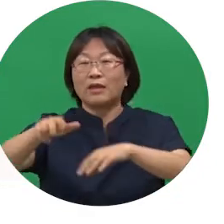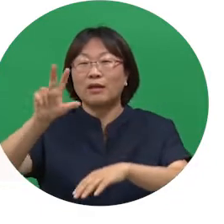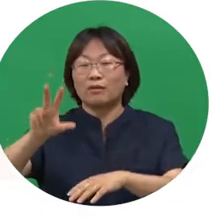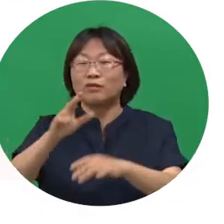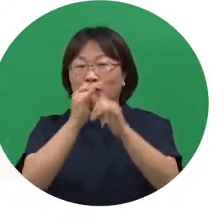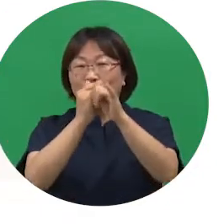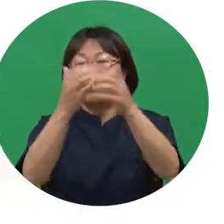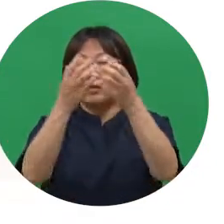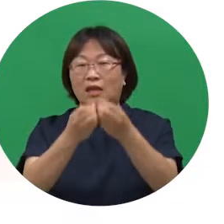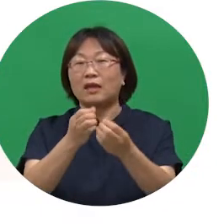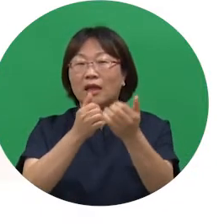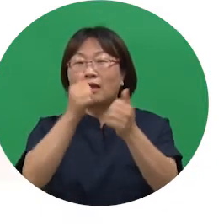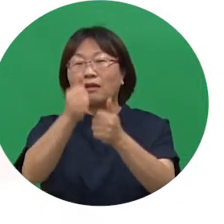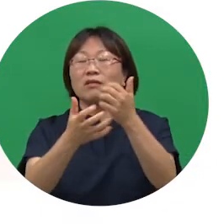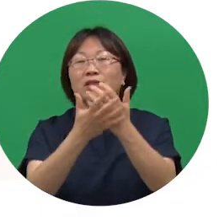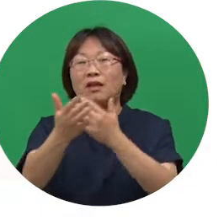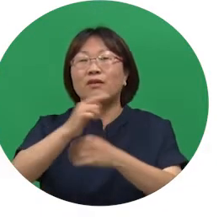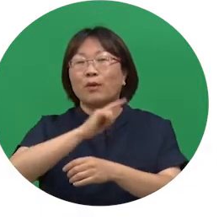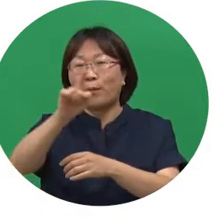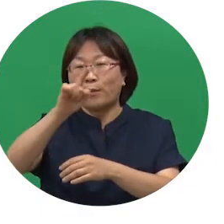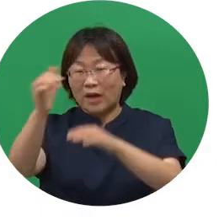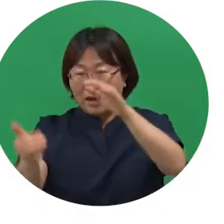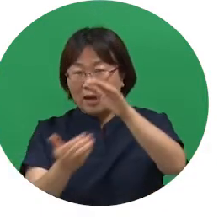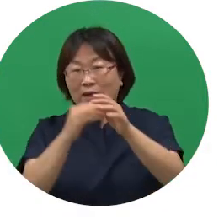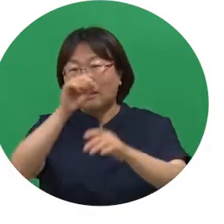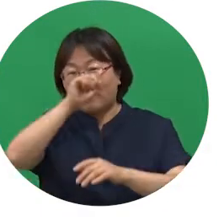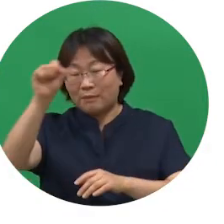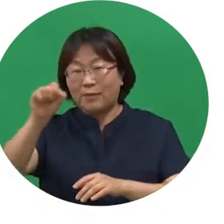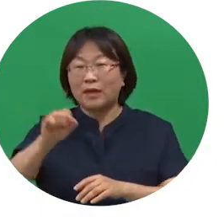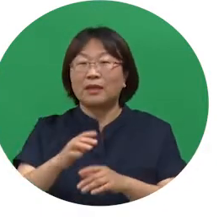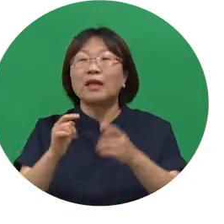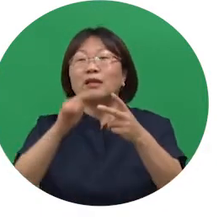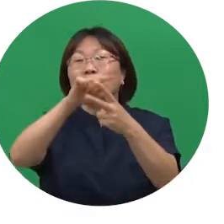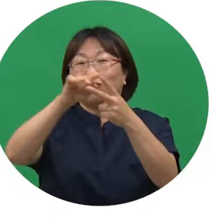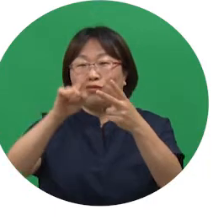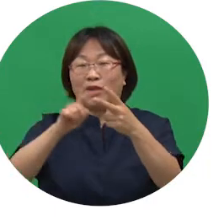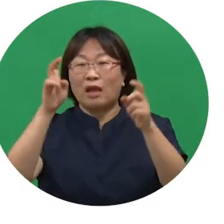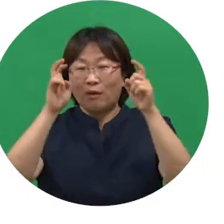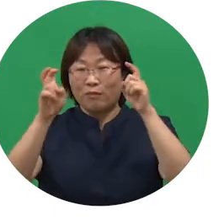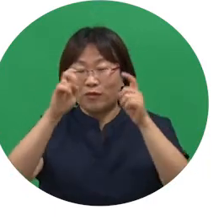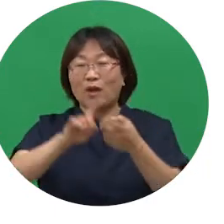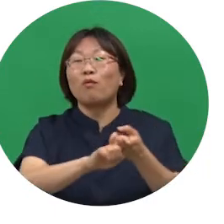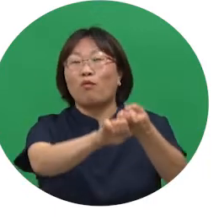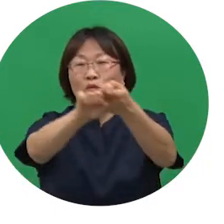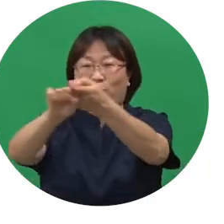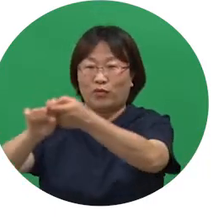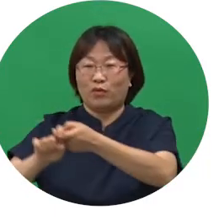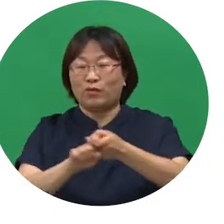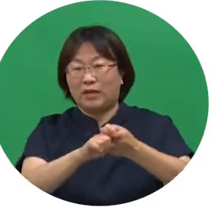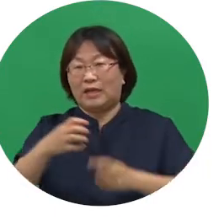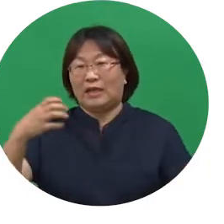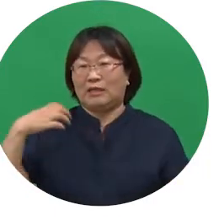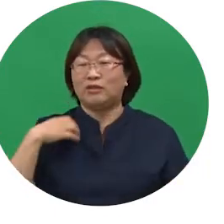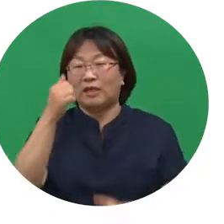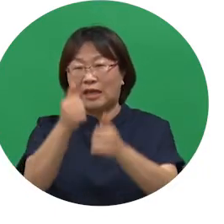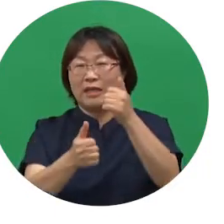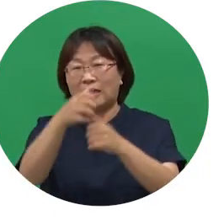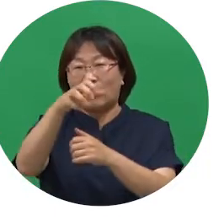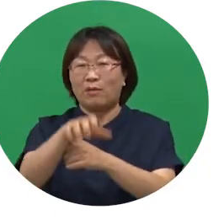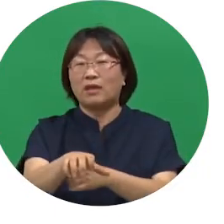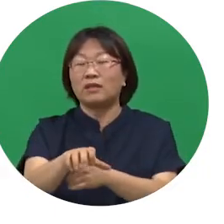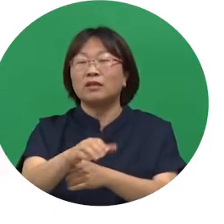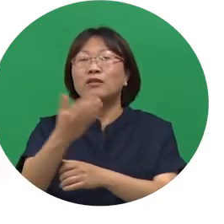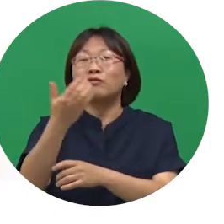경진대회에서 최우수상을 받았습니다 한국 매니페스토 실천 본부와 경기 연구원이 공동 주관한 이번